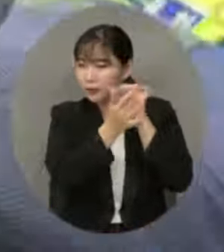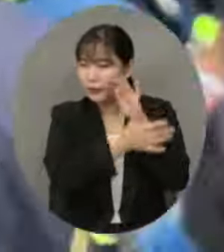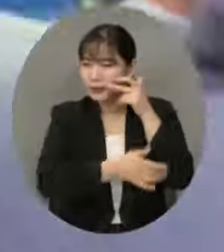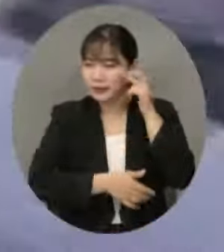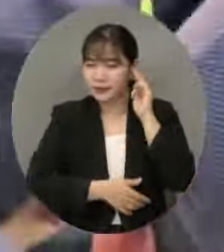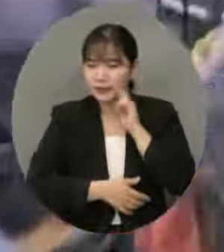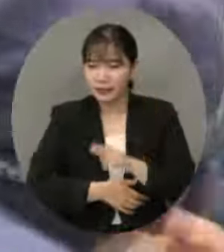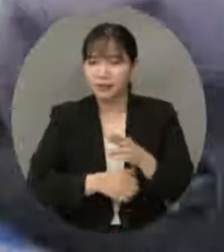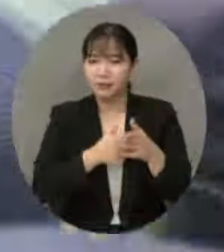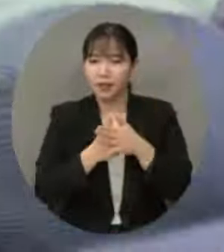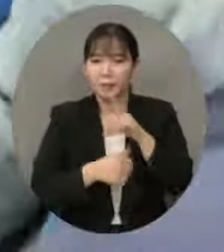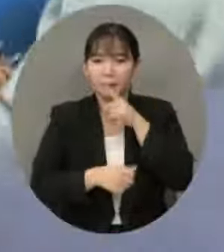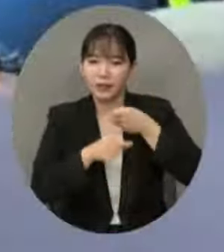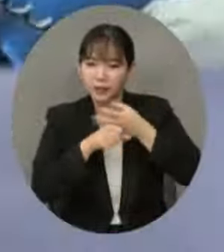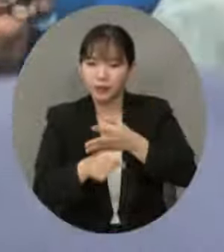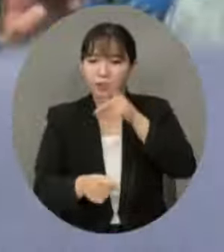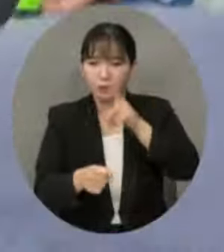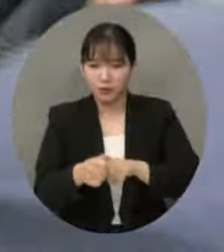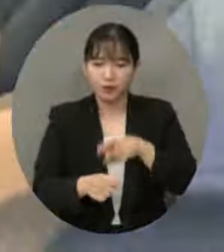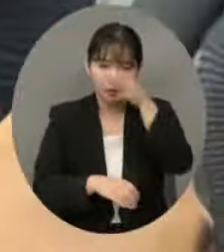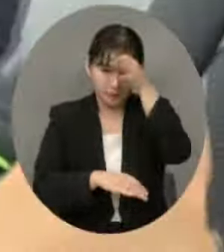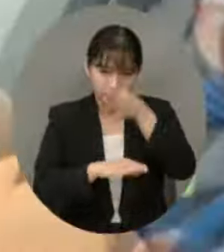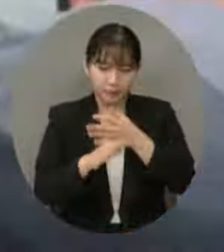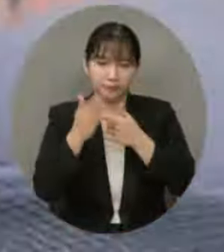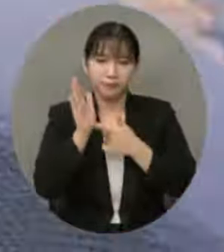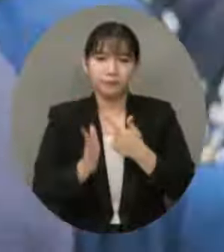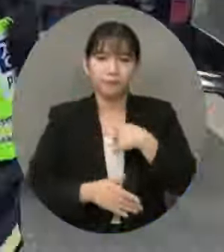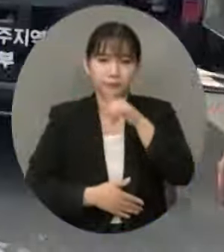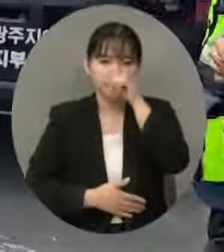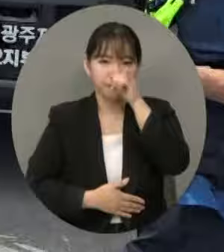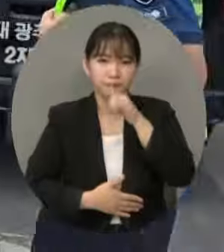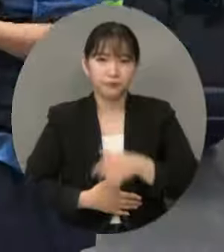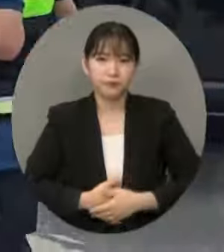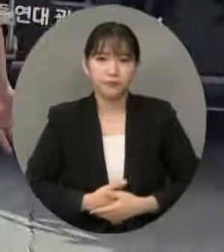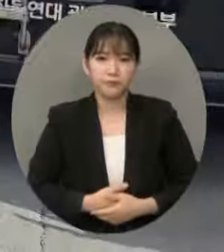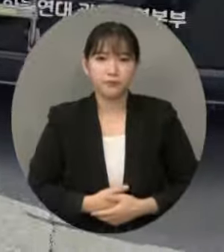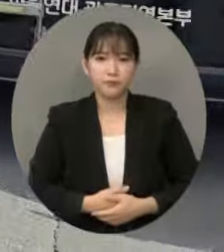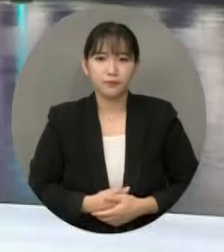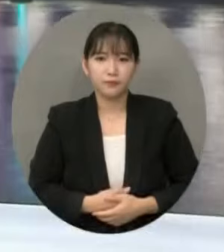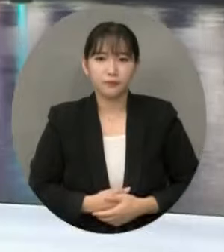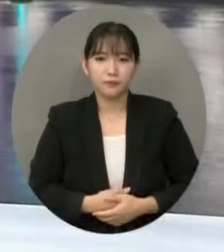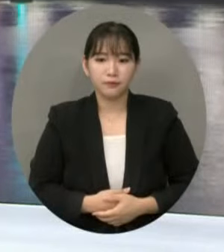환경에서 작전을 전달하기 위한 행동이었다며 사과했습니다.